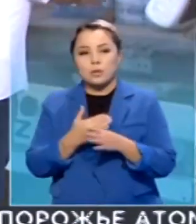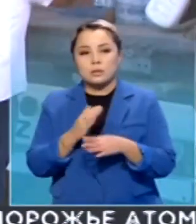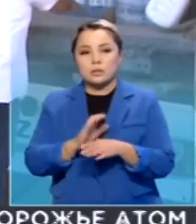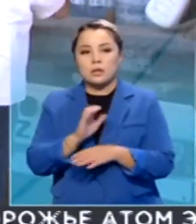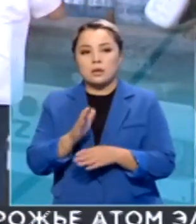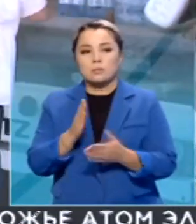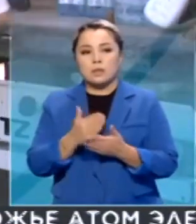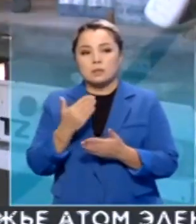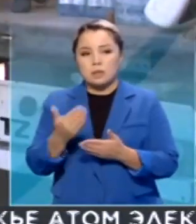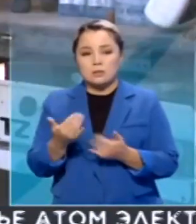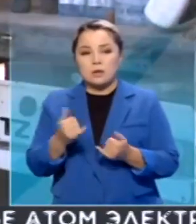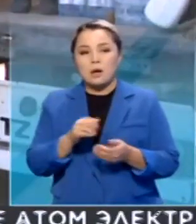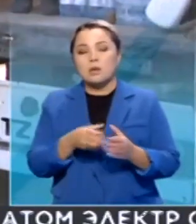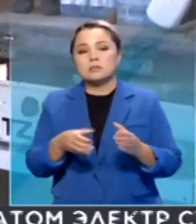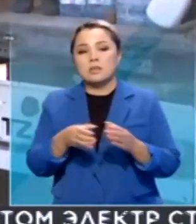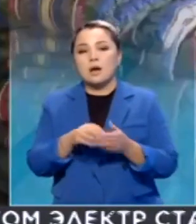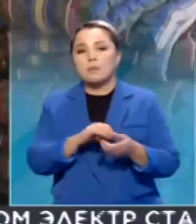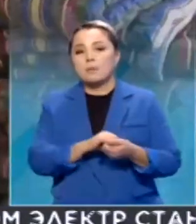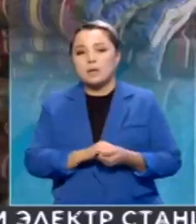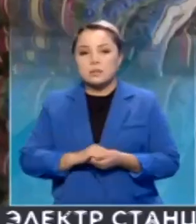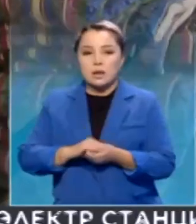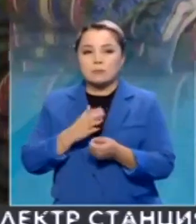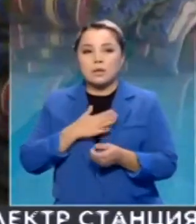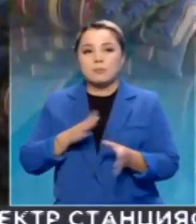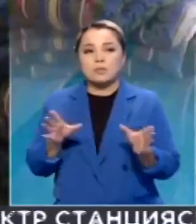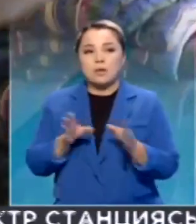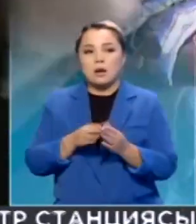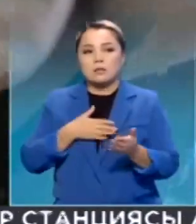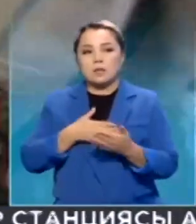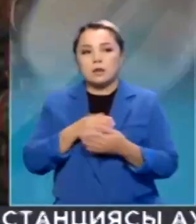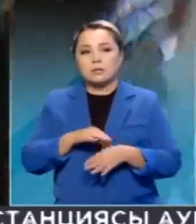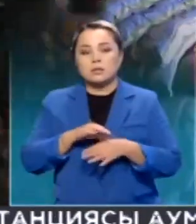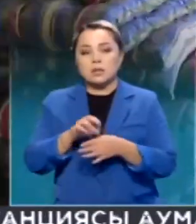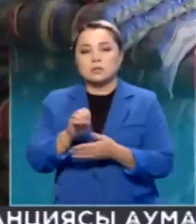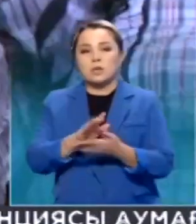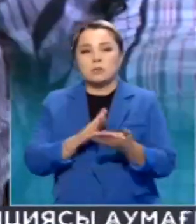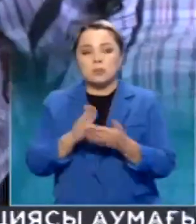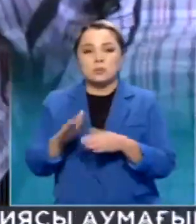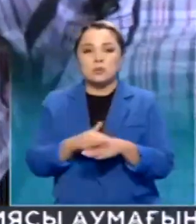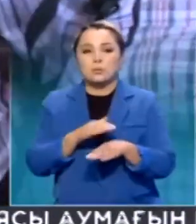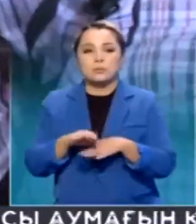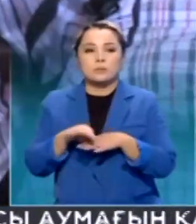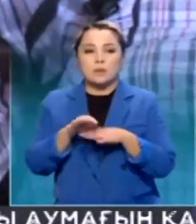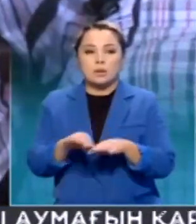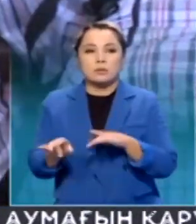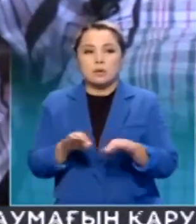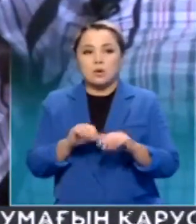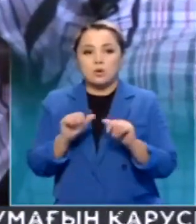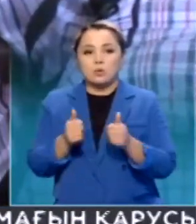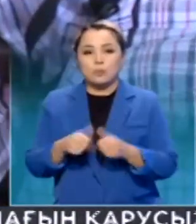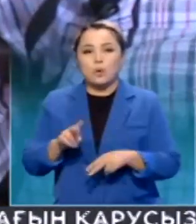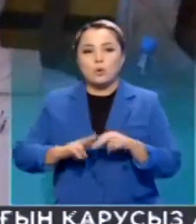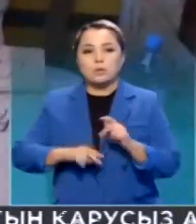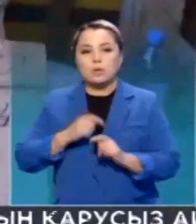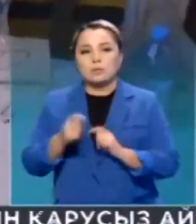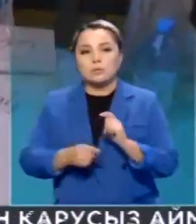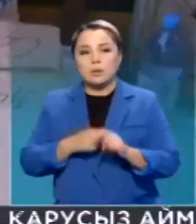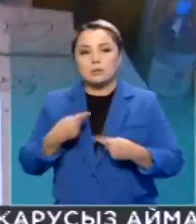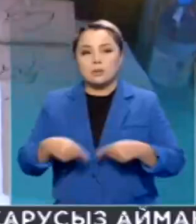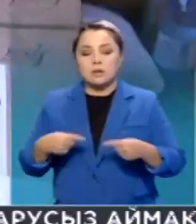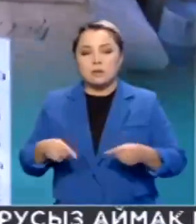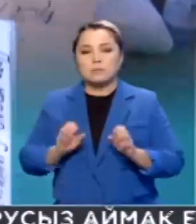көмек жіберді. Ассамблеяның «Біз біргеміз» акциясы әлі де жалғасады. Қайырымдылық шараларын ұйымдастырушылар құрылыс заттарын